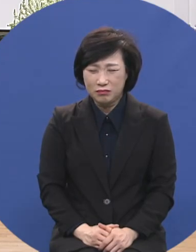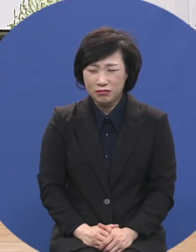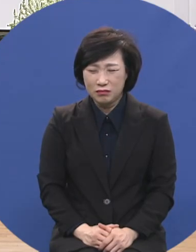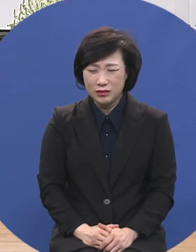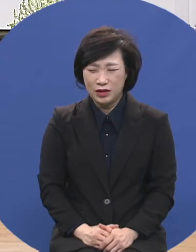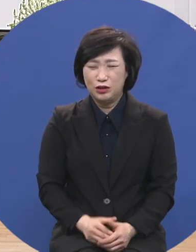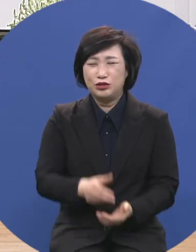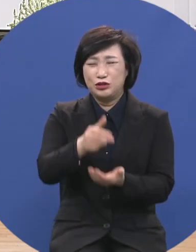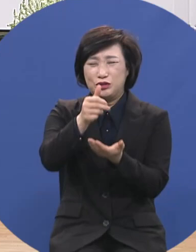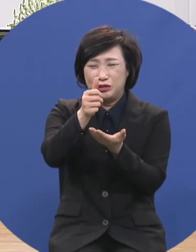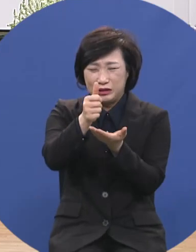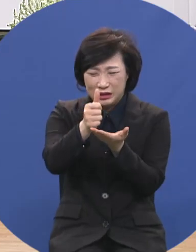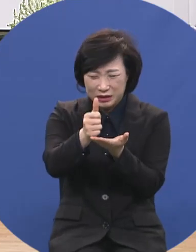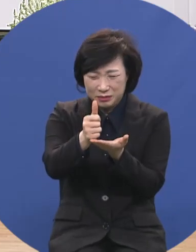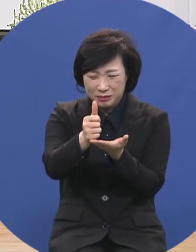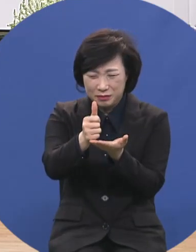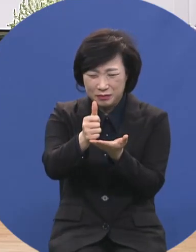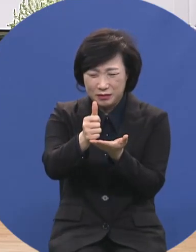주님이